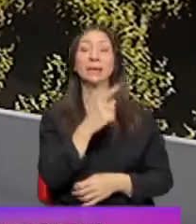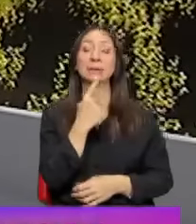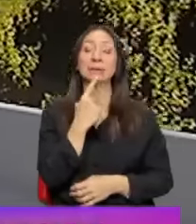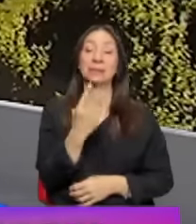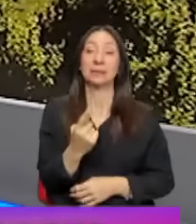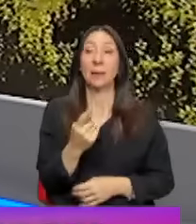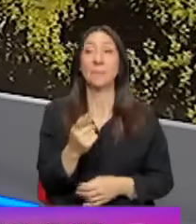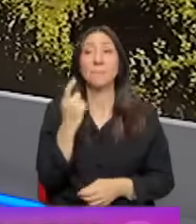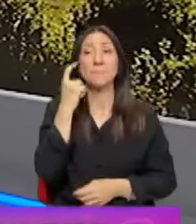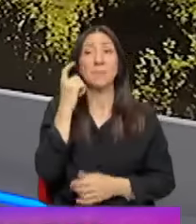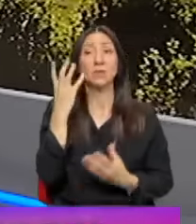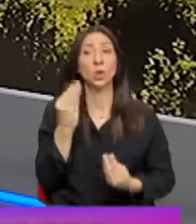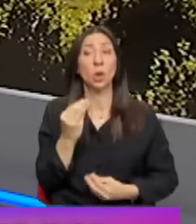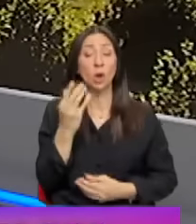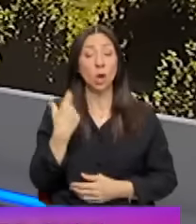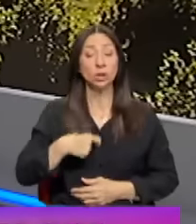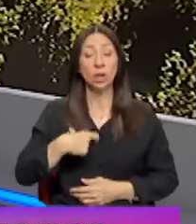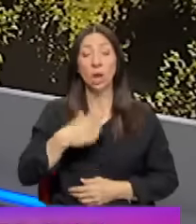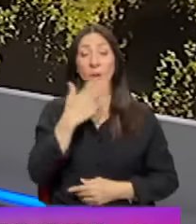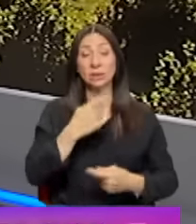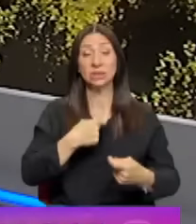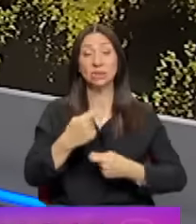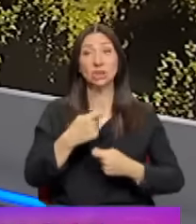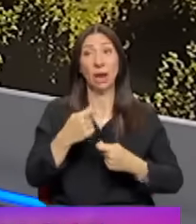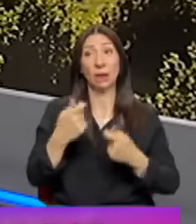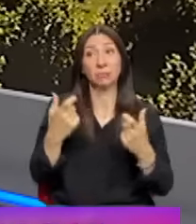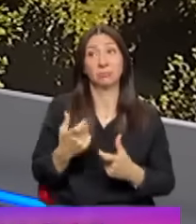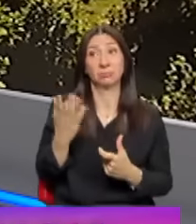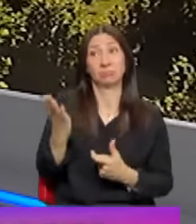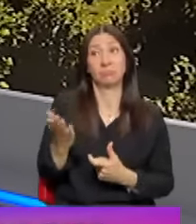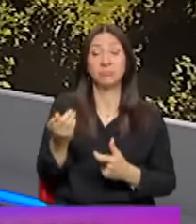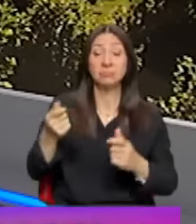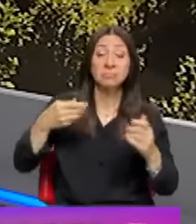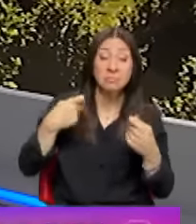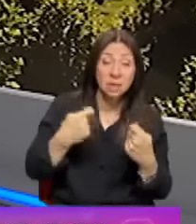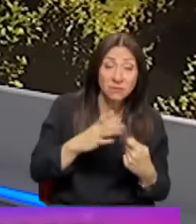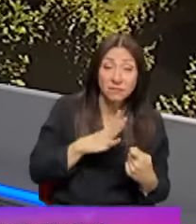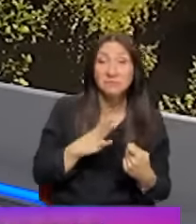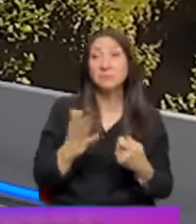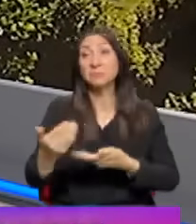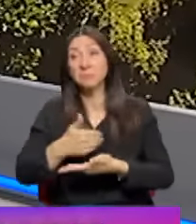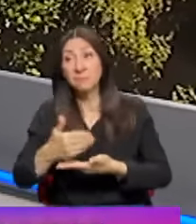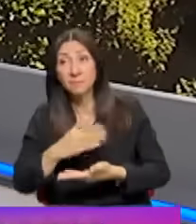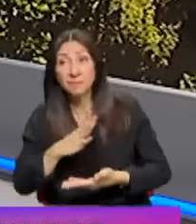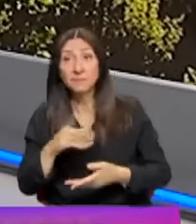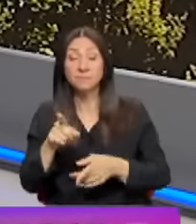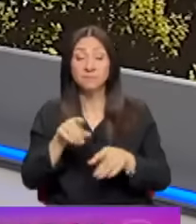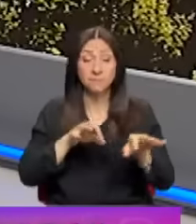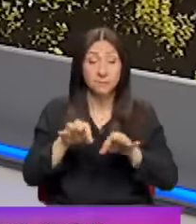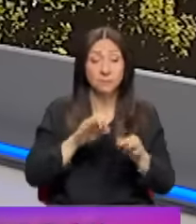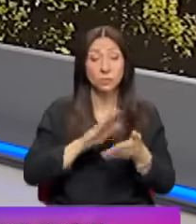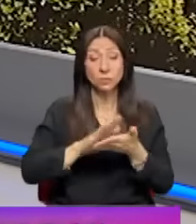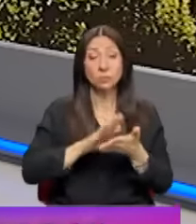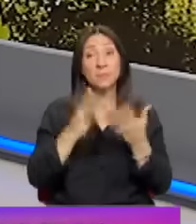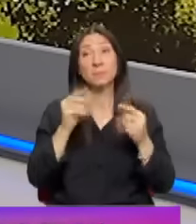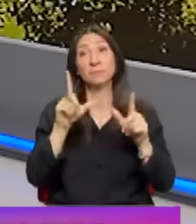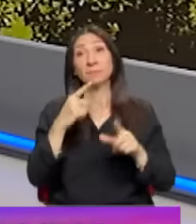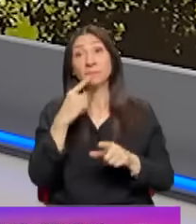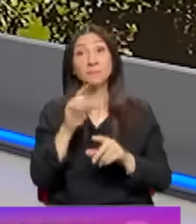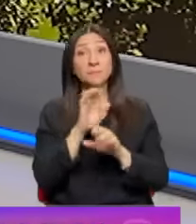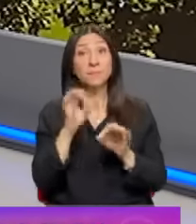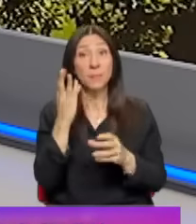ki mantık olarak özel okullarda ticari işletme girdileri var, çıktıları var. Bunu buna göre planlamaları ve düzenlemeleri lazım dedi. Hatta